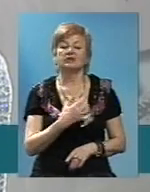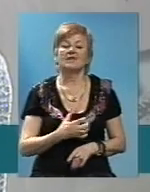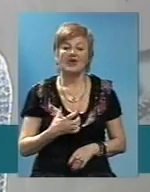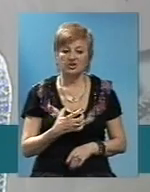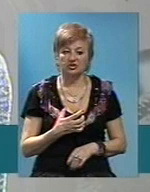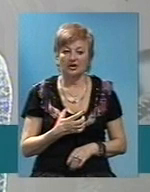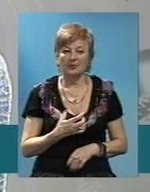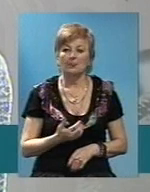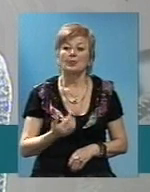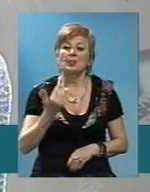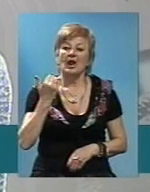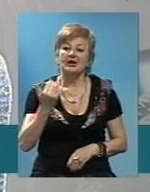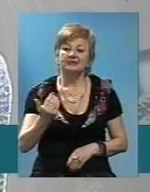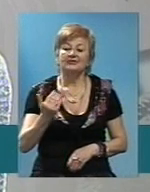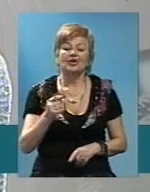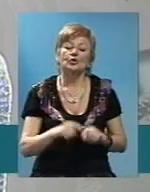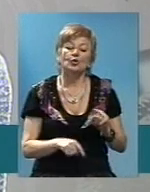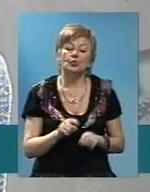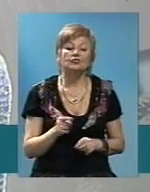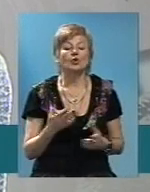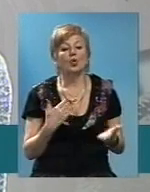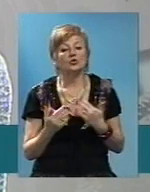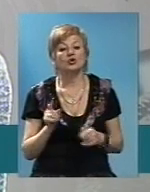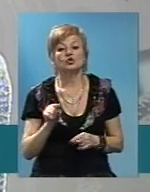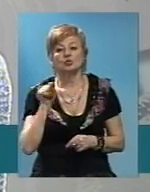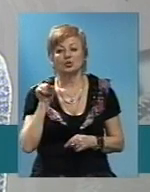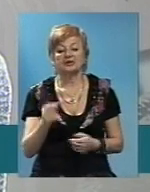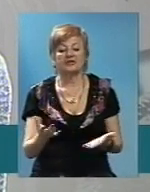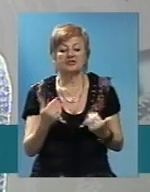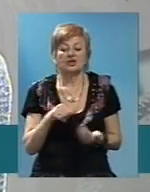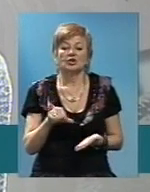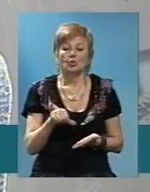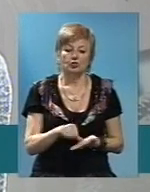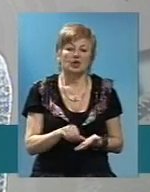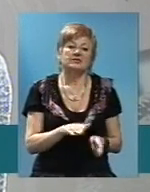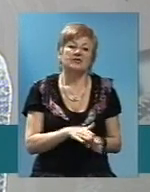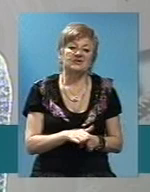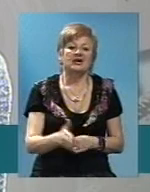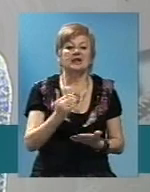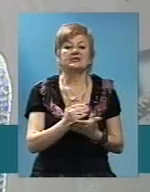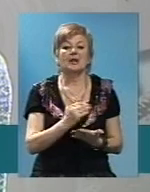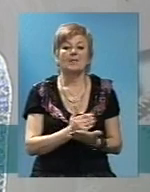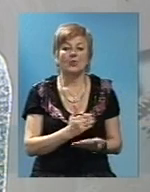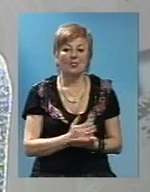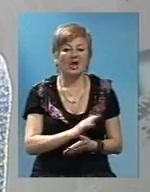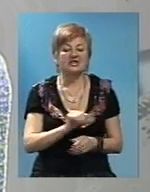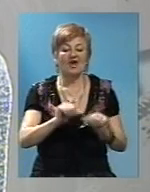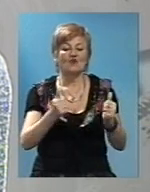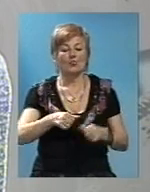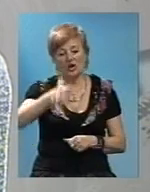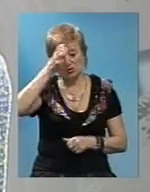Настя, твої близькі як поставилися до того, що ти брала участь у реалізації програм з неформальної освіти,